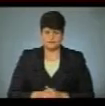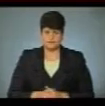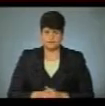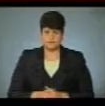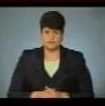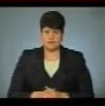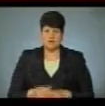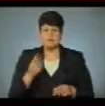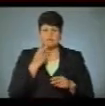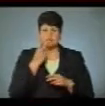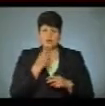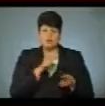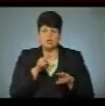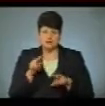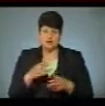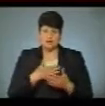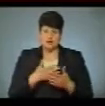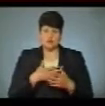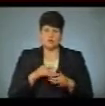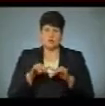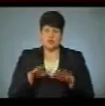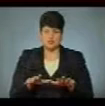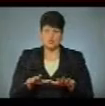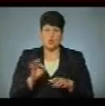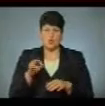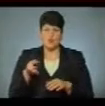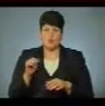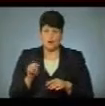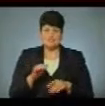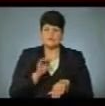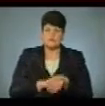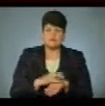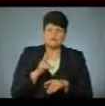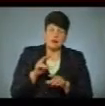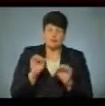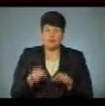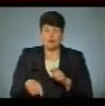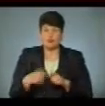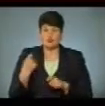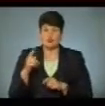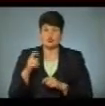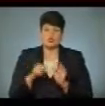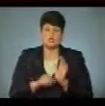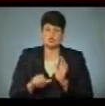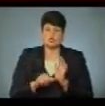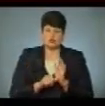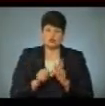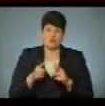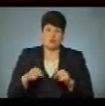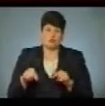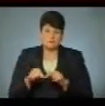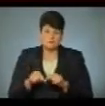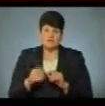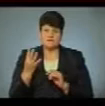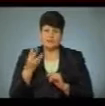Спостерігачі громадянської мережі «Опора» зафіксували два можливі порушення передвиборної агітації на 166-му одномандатному окрузі.